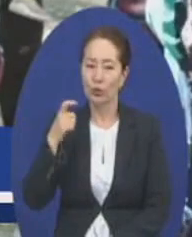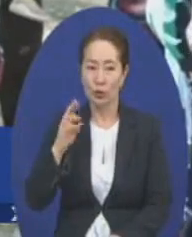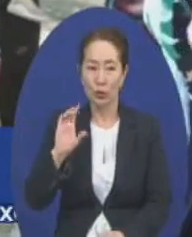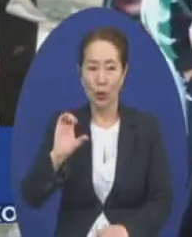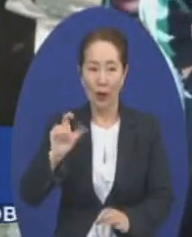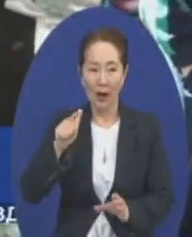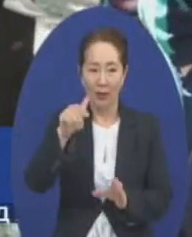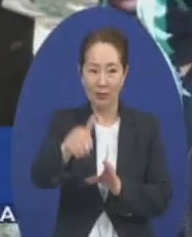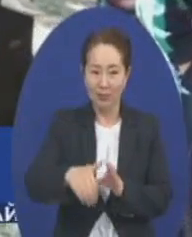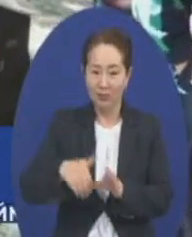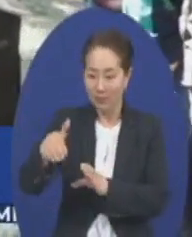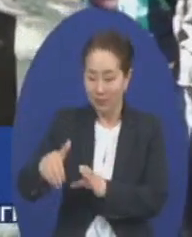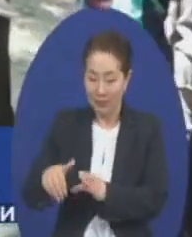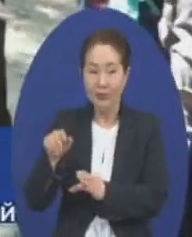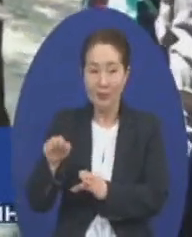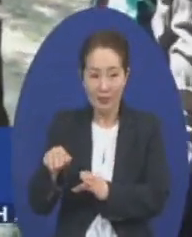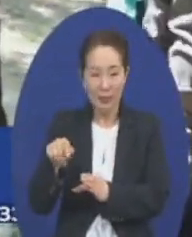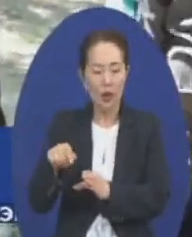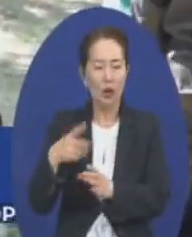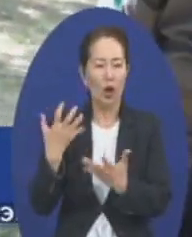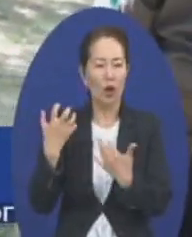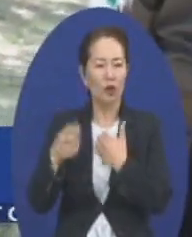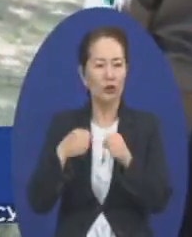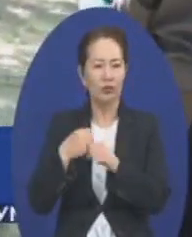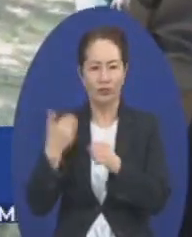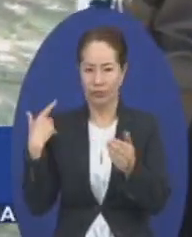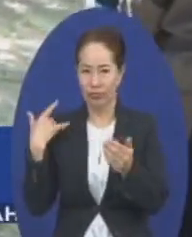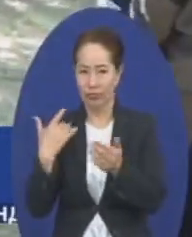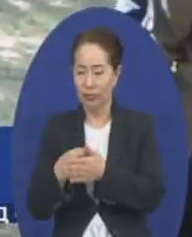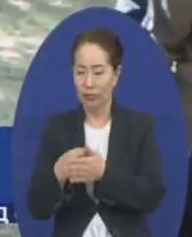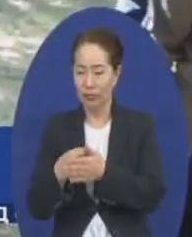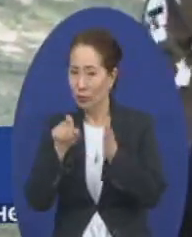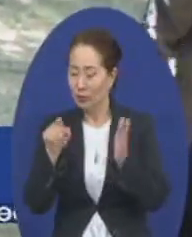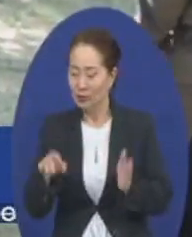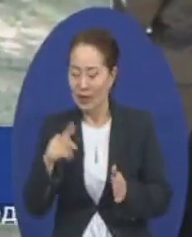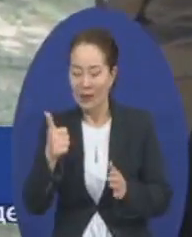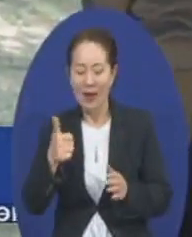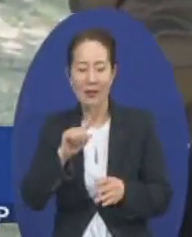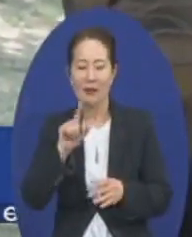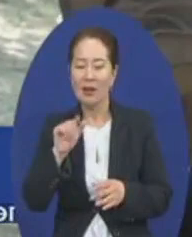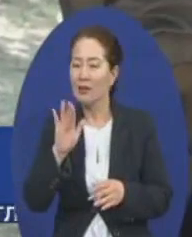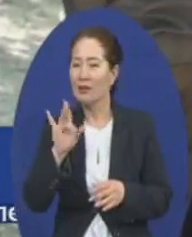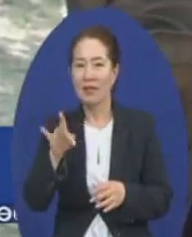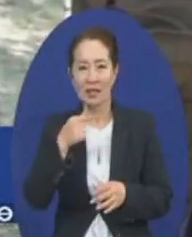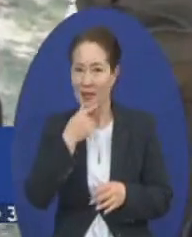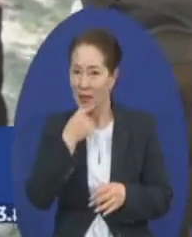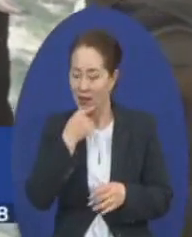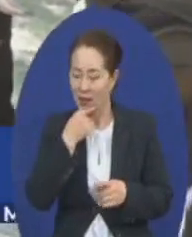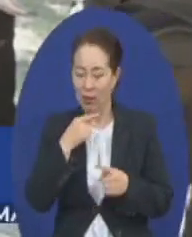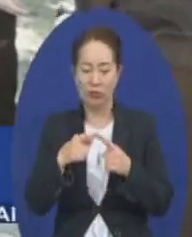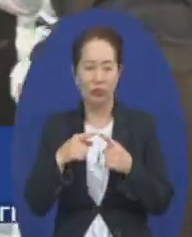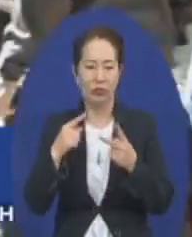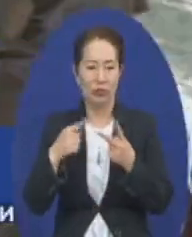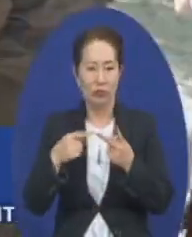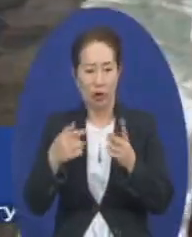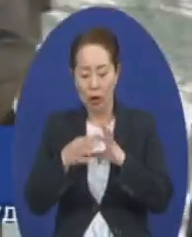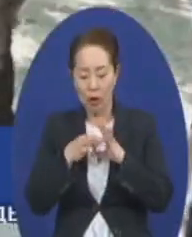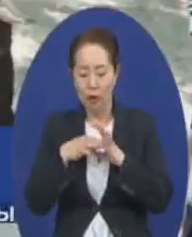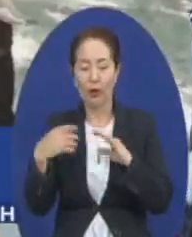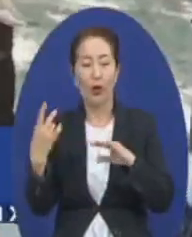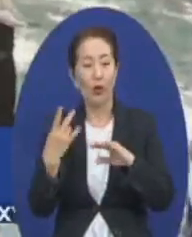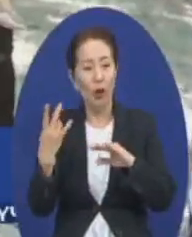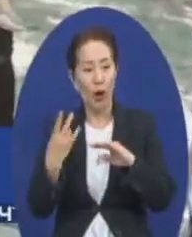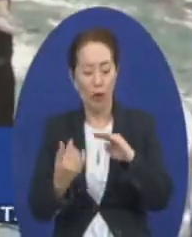совг татдаг энэ совг маань олон жилийн одоо хугацаанд одоо сайн засварлаж байгаагүй. Энэ байдлаасаа болж